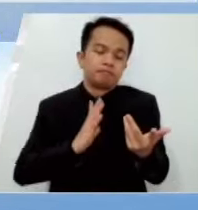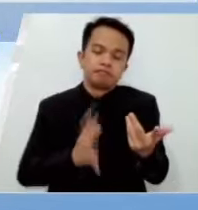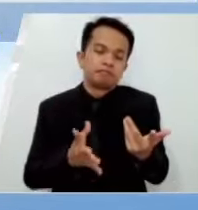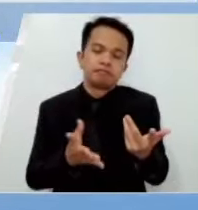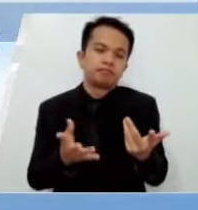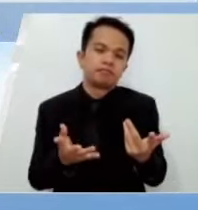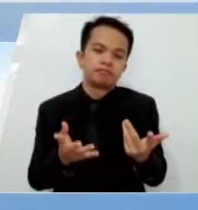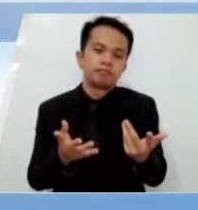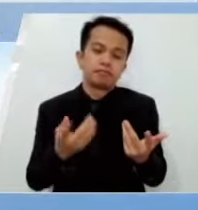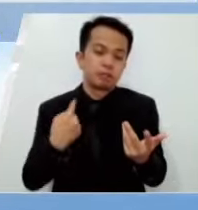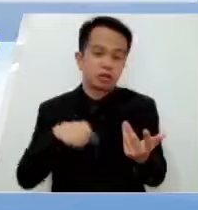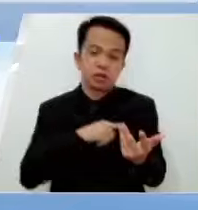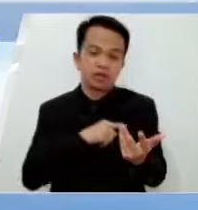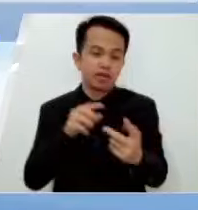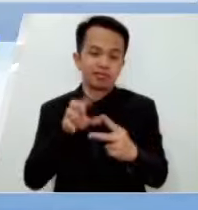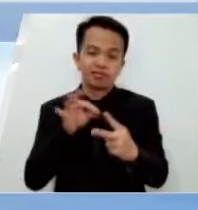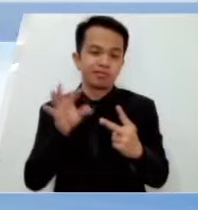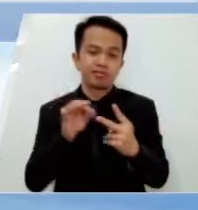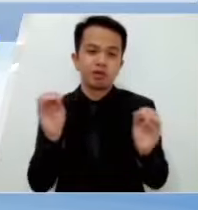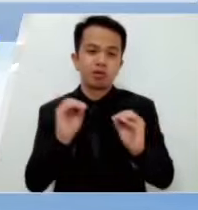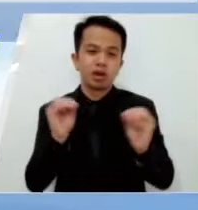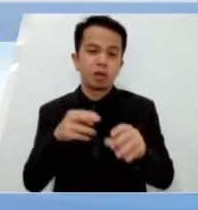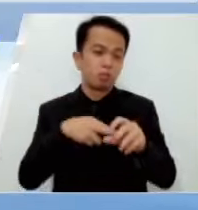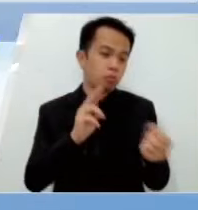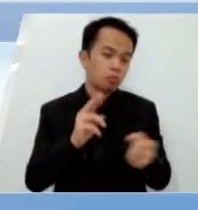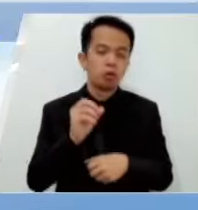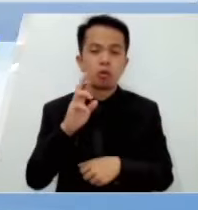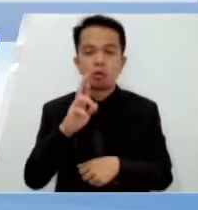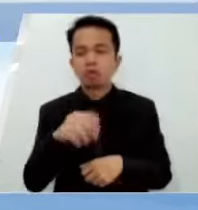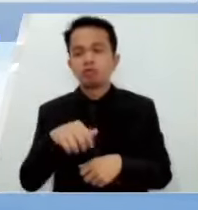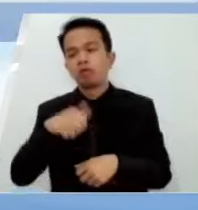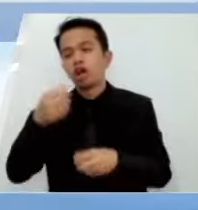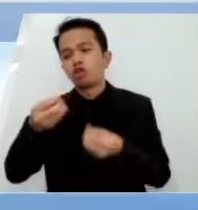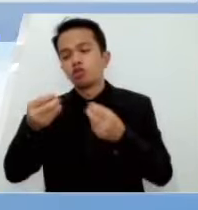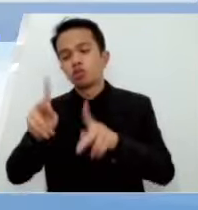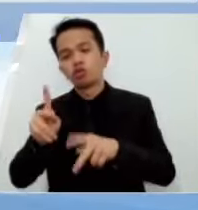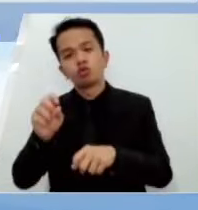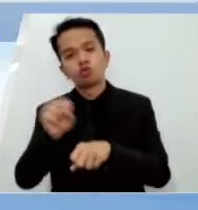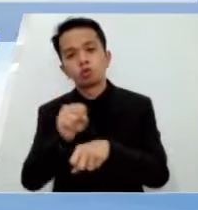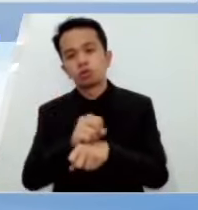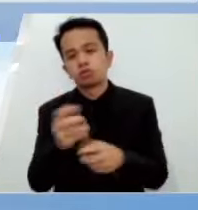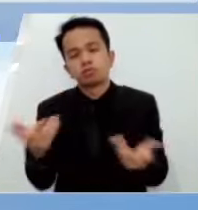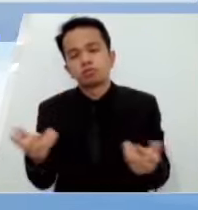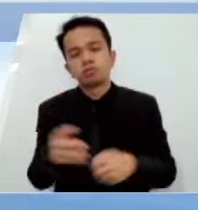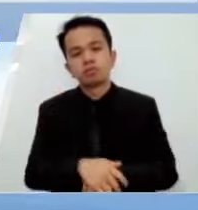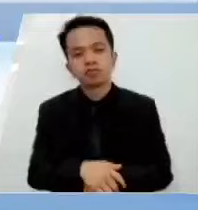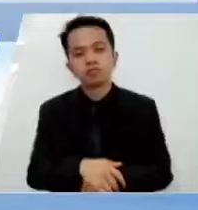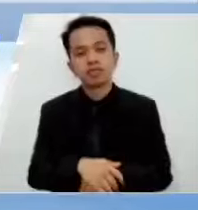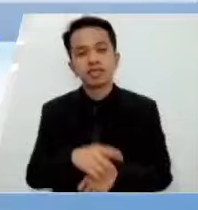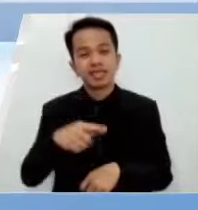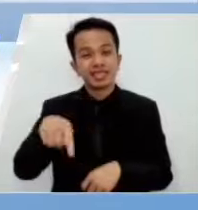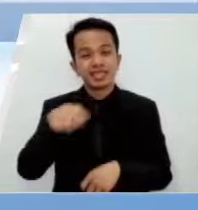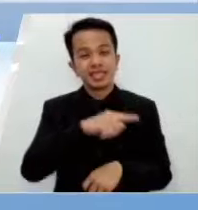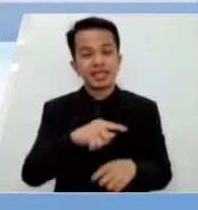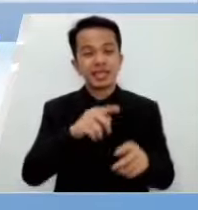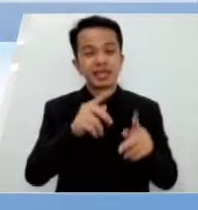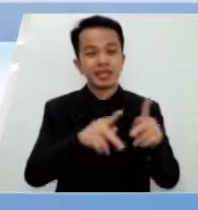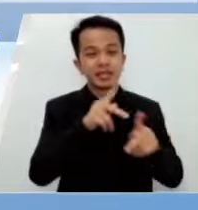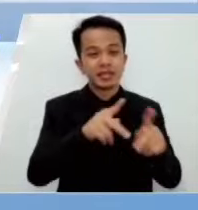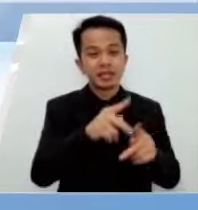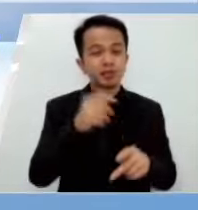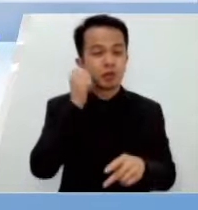kami, magre-resign, maghanap na lang ng opportunity na trabaho. Ang mga pasaherong araw-araw gumagamit ng PNR, nalulungkot